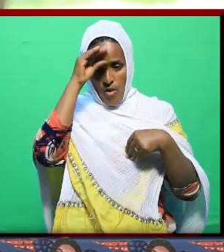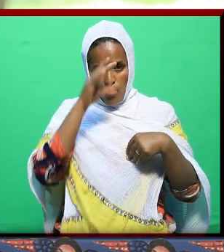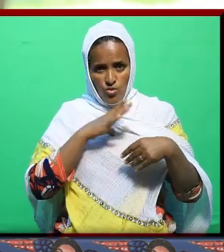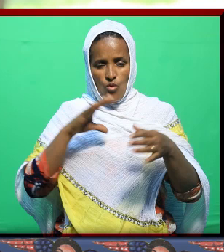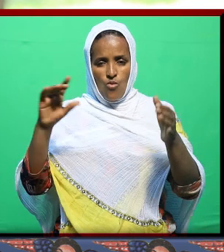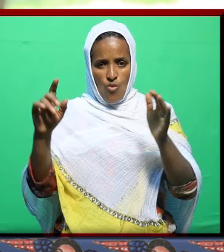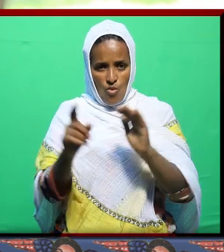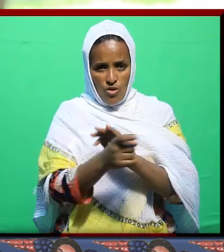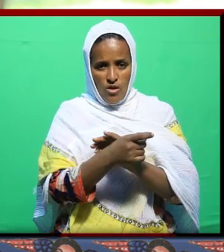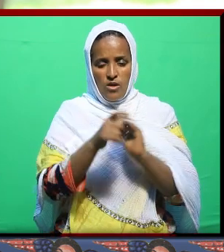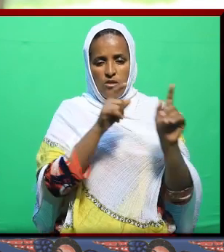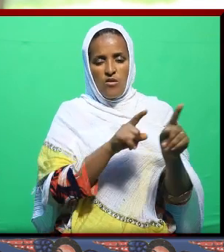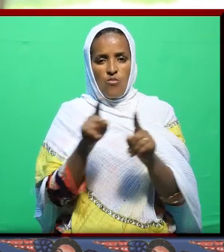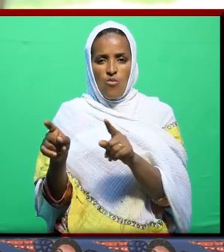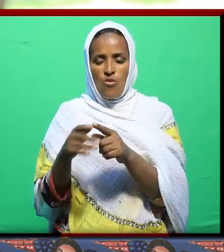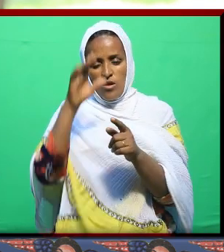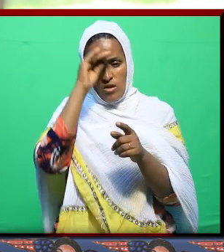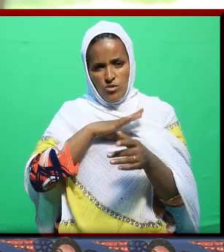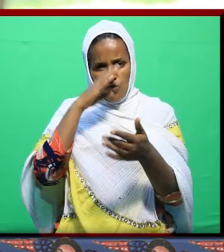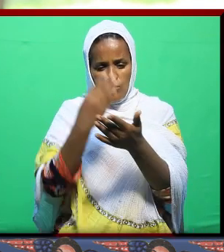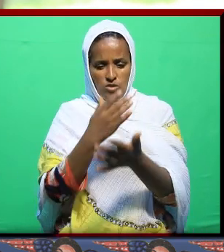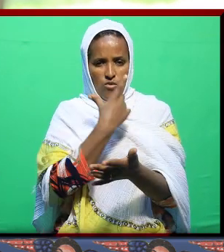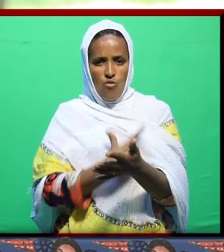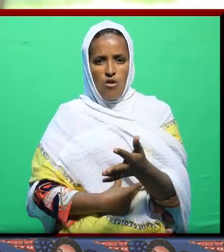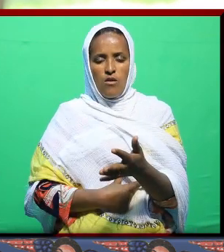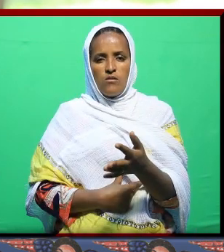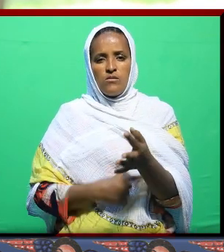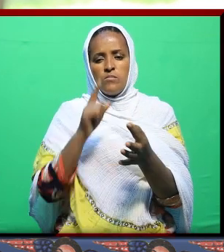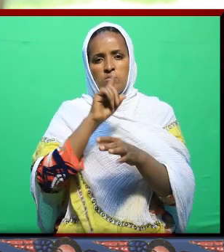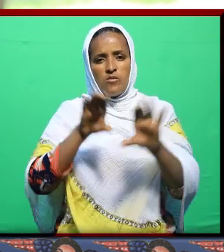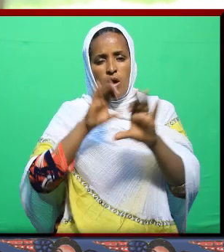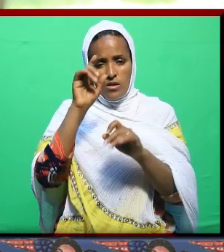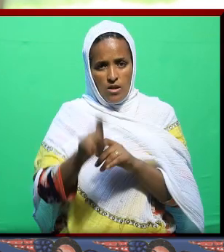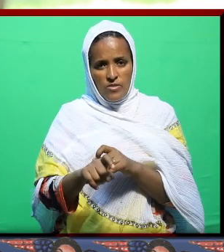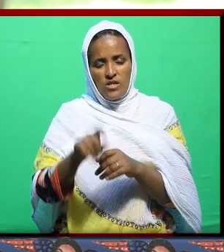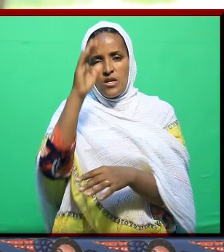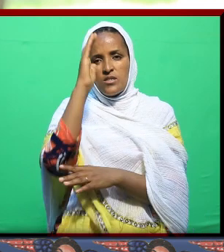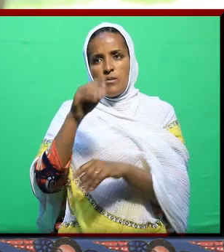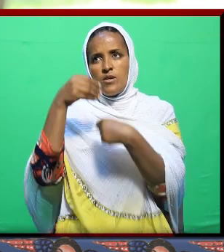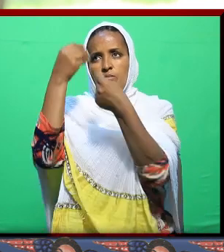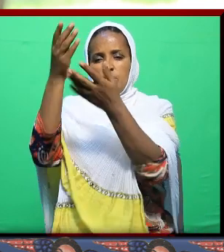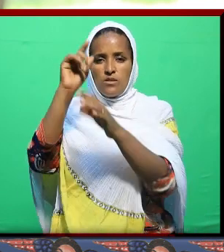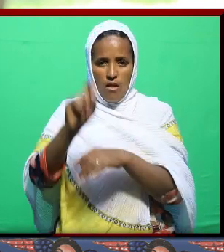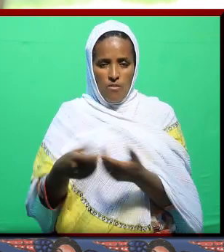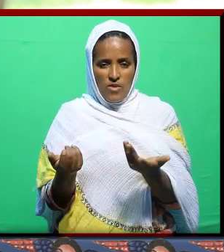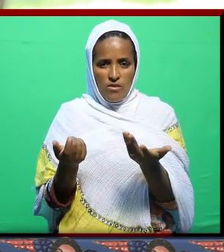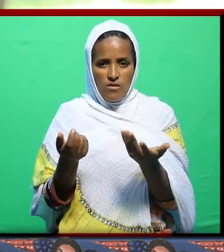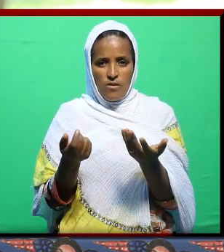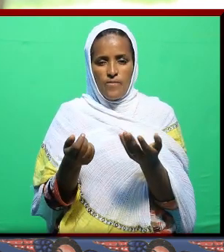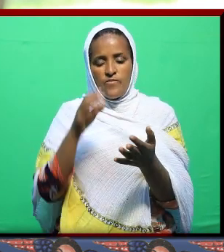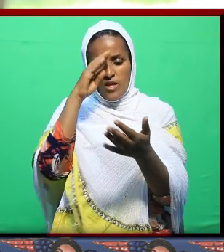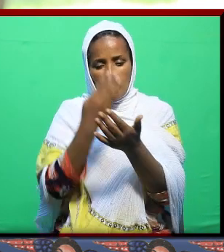ተቀባዩ ሰው ከሆነ ደግሞ የሰው ልጅ ልቦናውን ምን ማድረግ አለበት? ለእግዚአብሔር መስጠት